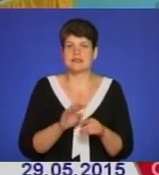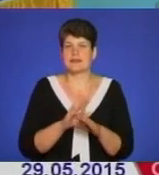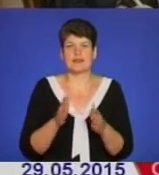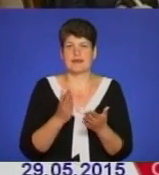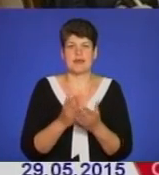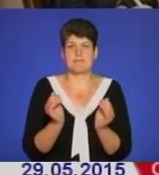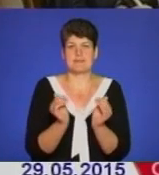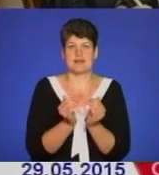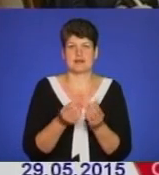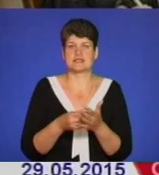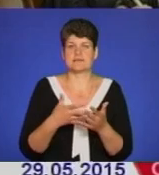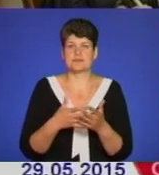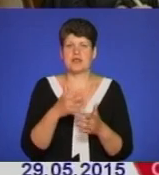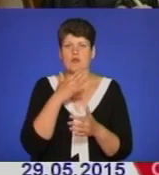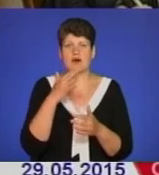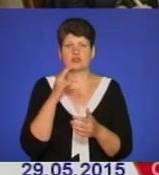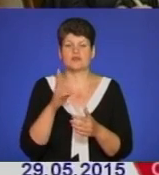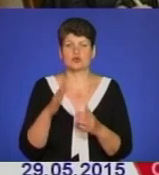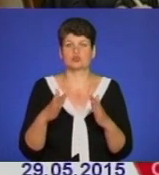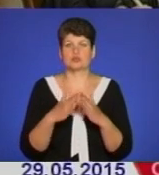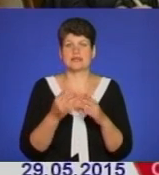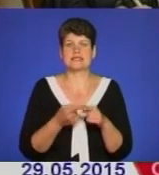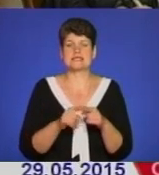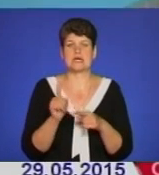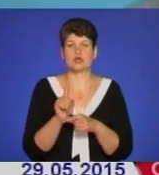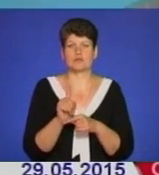мала цифра. У багатоквартирному будинку ця норма –